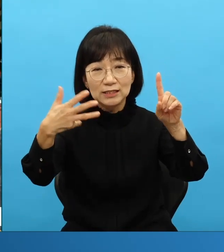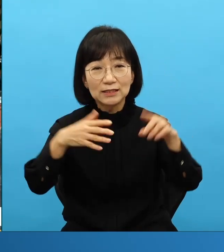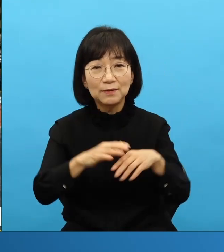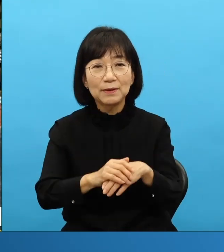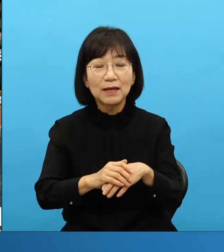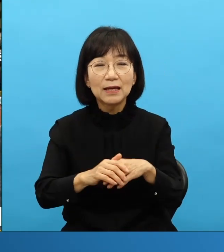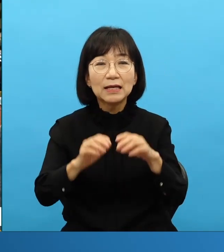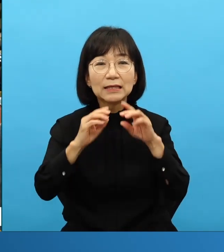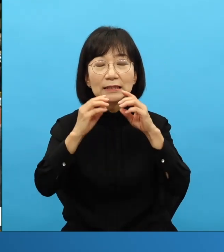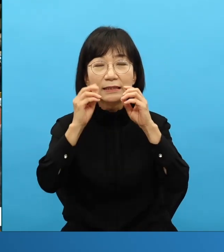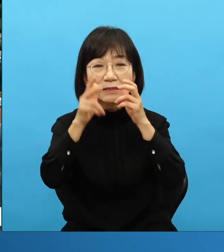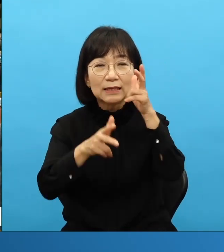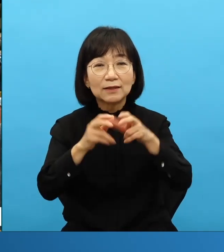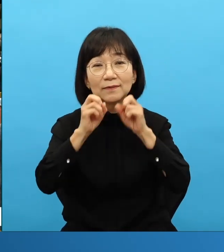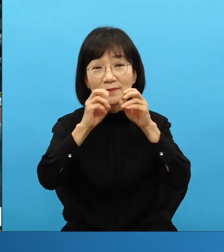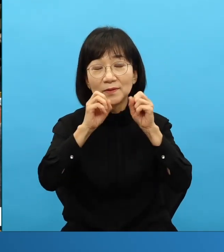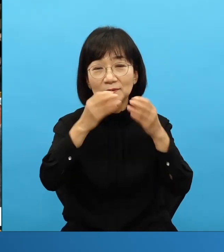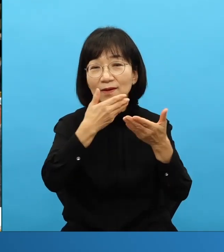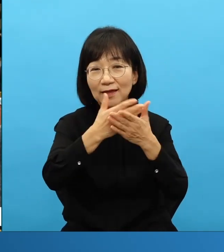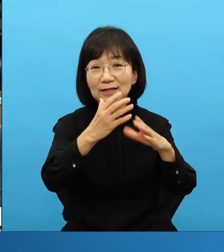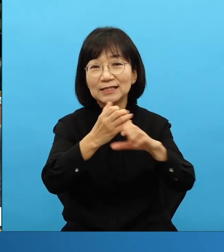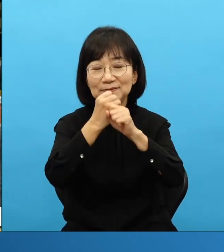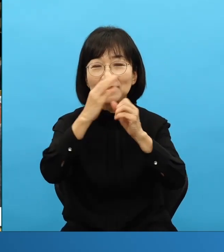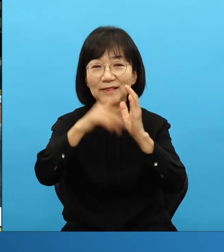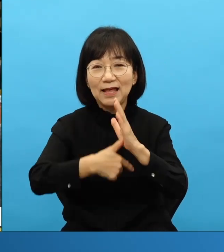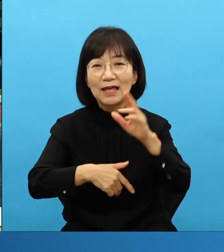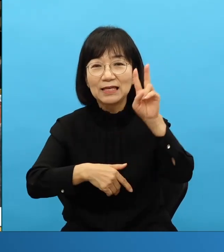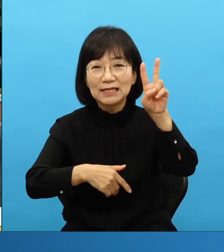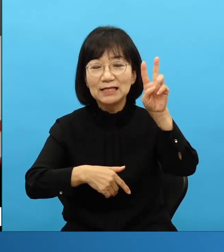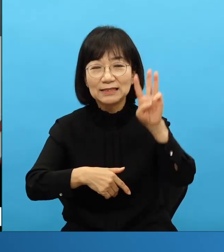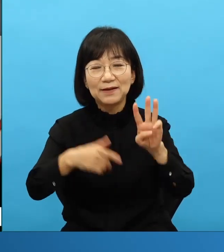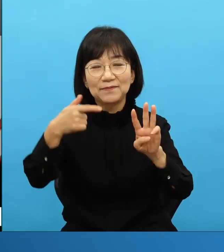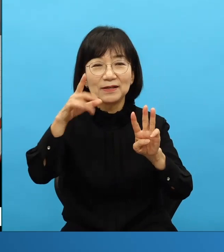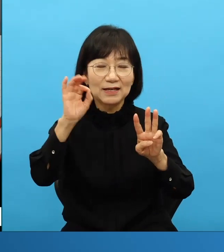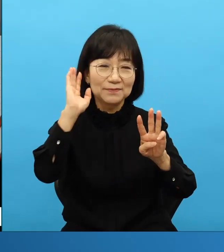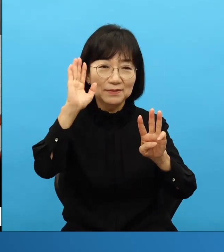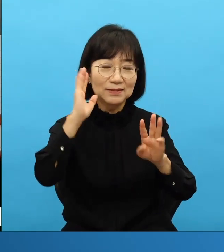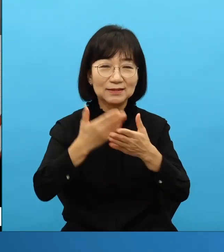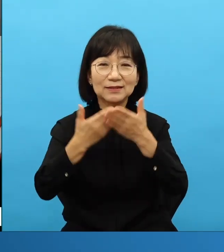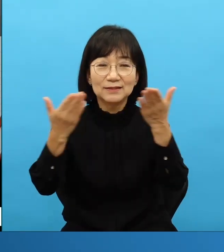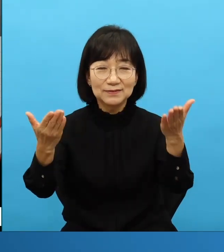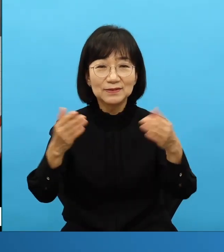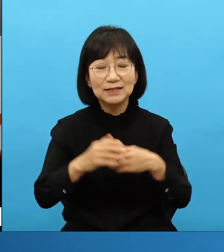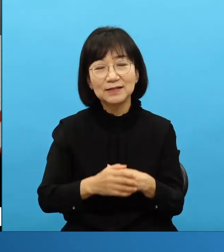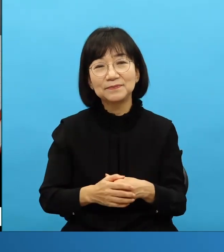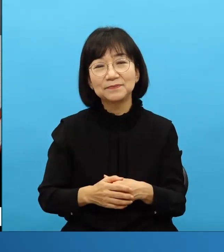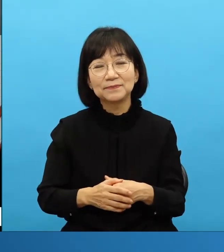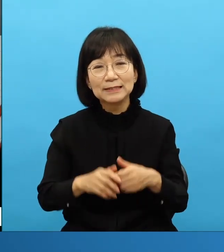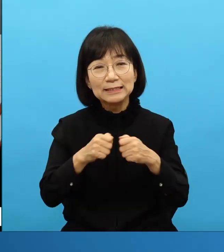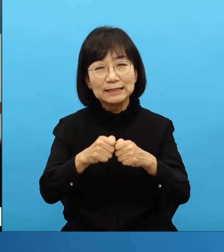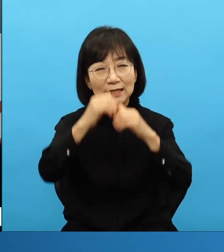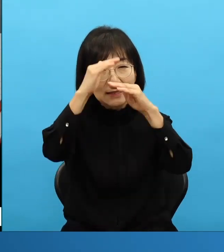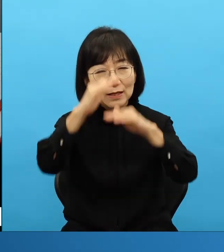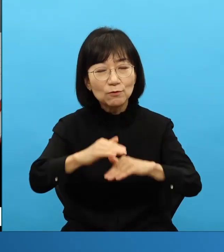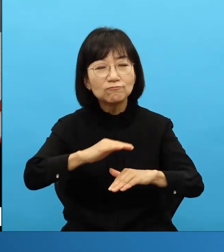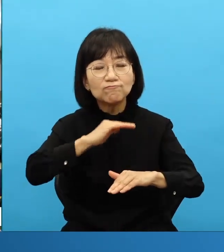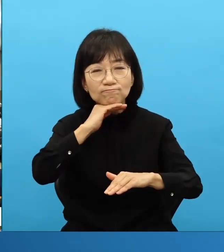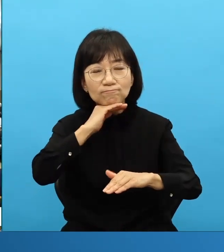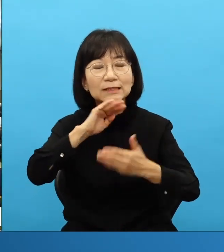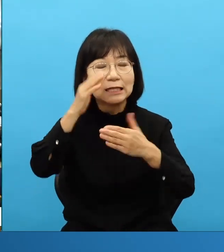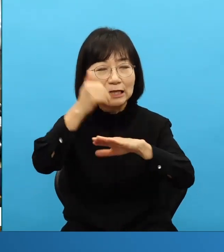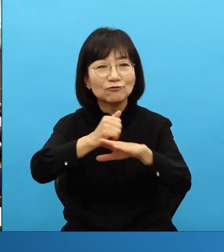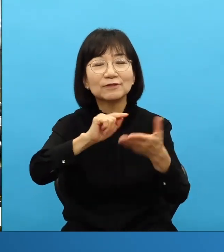산업선교와 핵심을 각각 대회 2강과 3강으로 드립니다. 자세한 내용은 추후 공지됩니다.